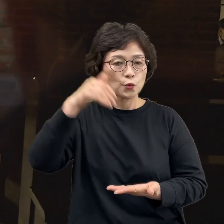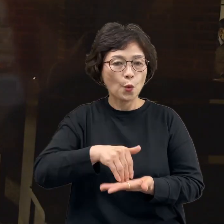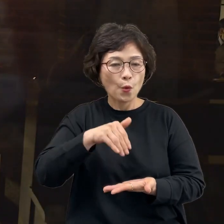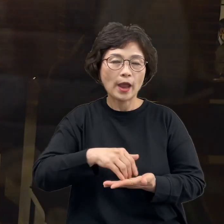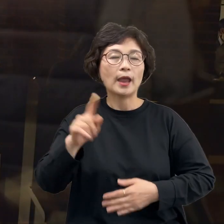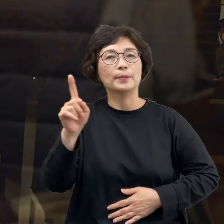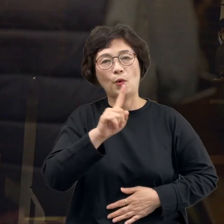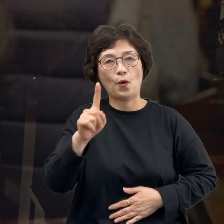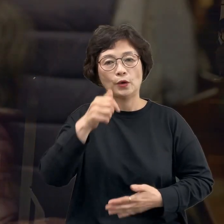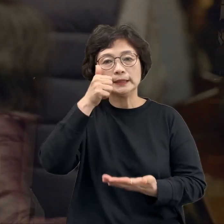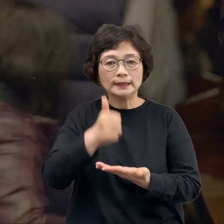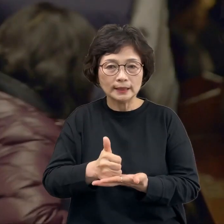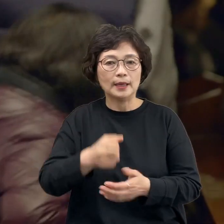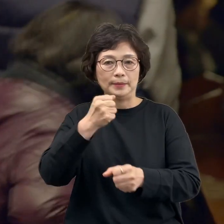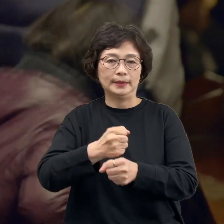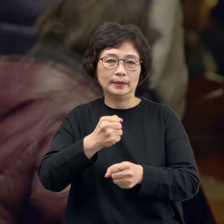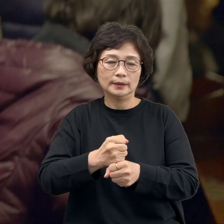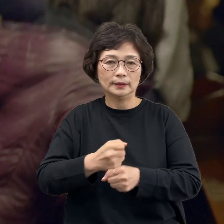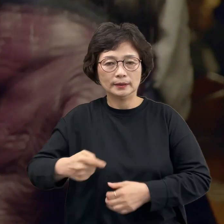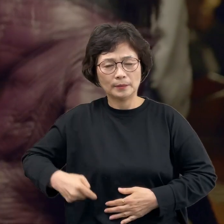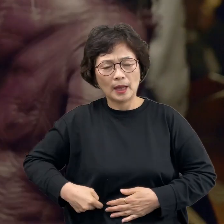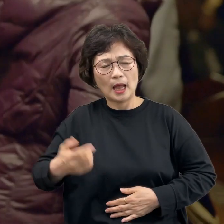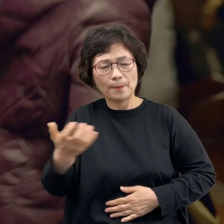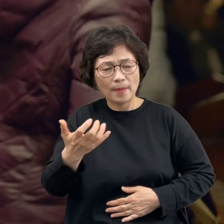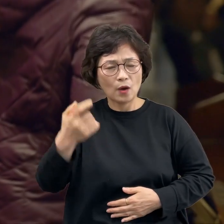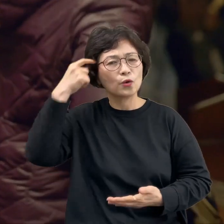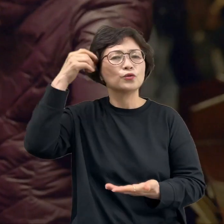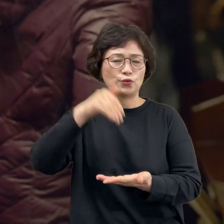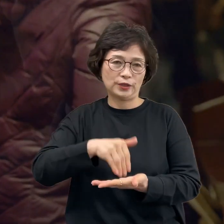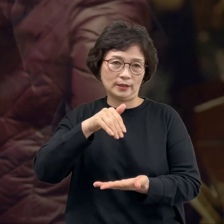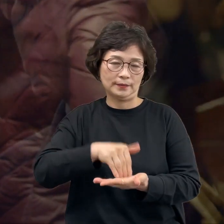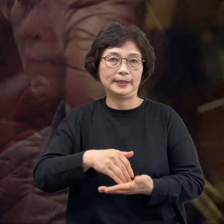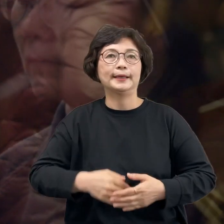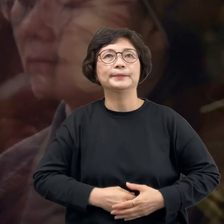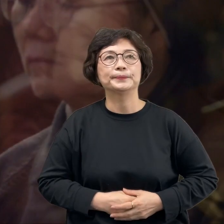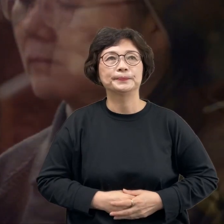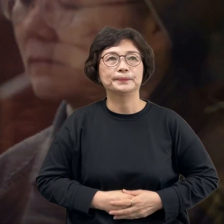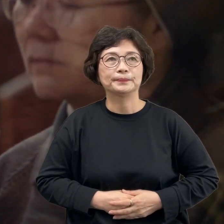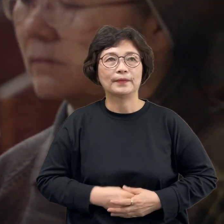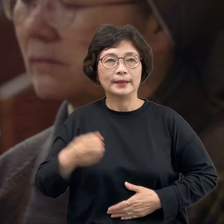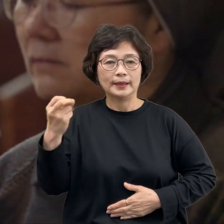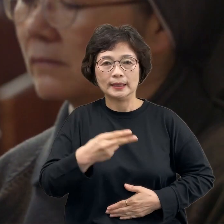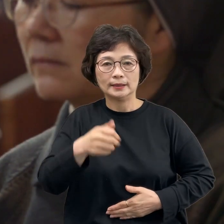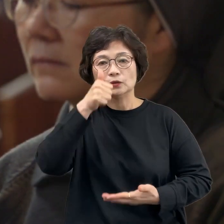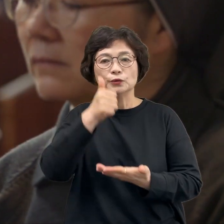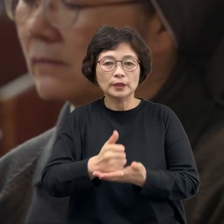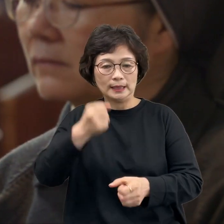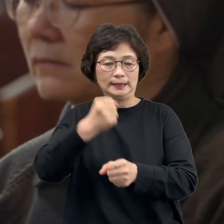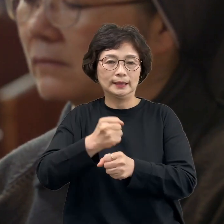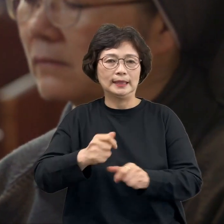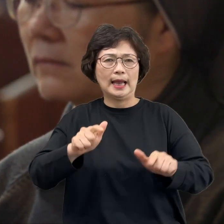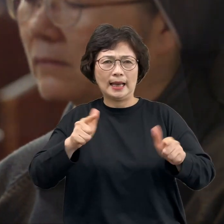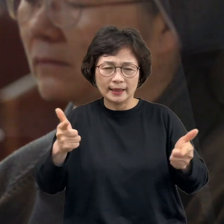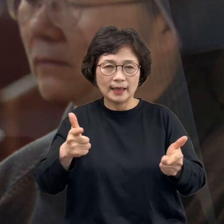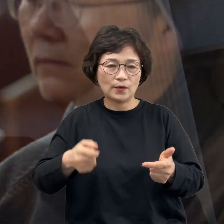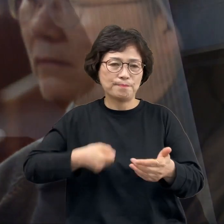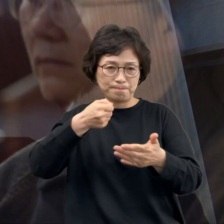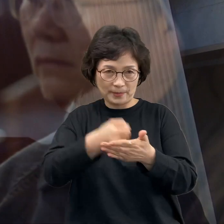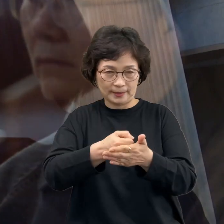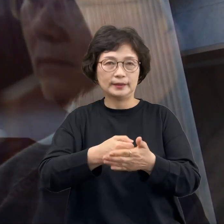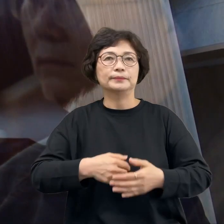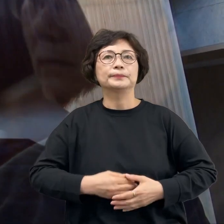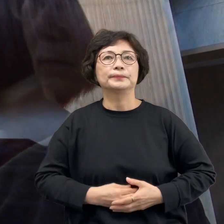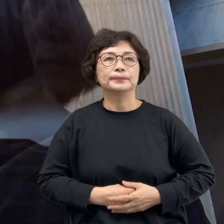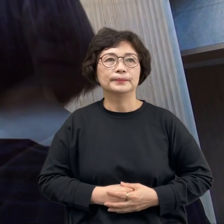먼저 통회는 죄 지은 것을 아파하고 뉘우치는 것입니다. 다시는 죄 짓지 않겠다고